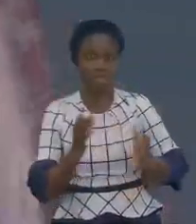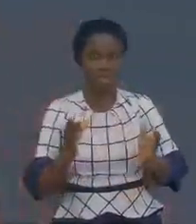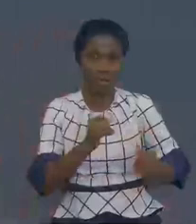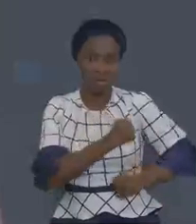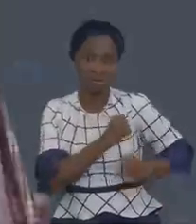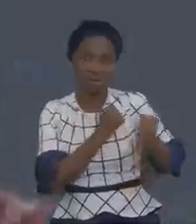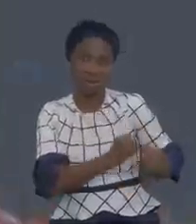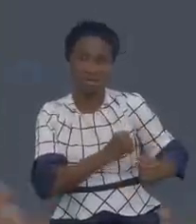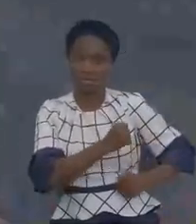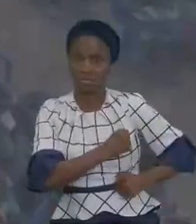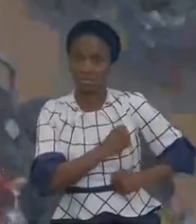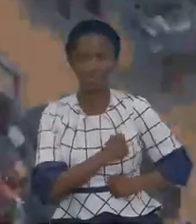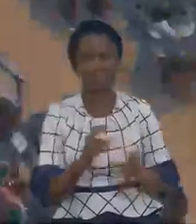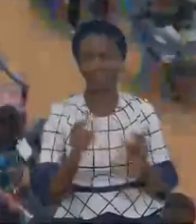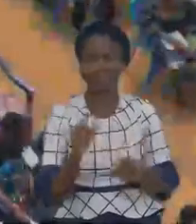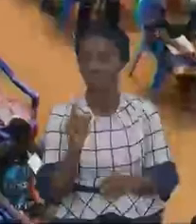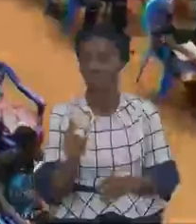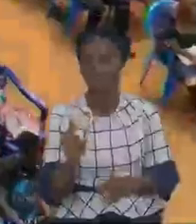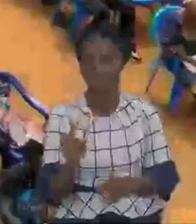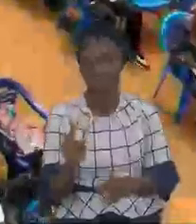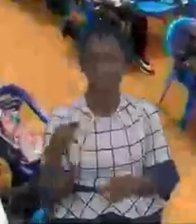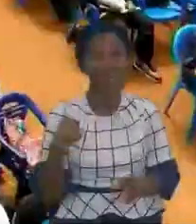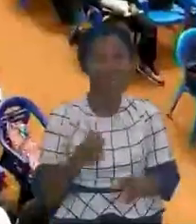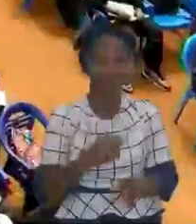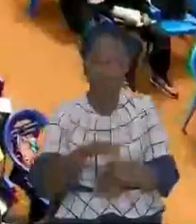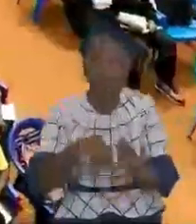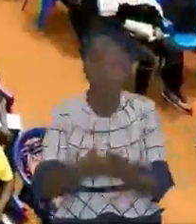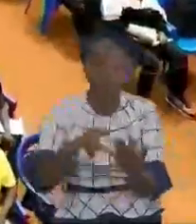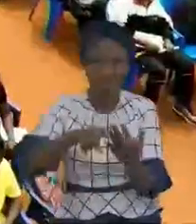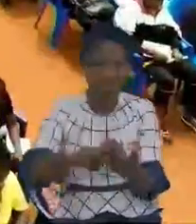Nous commençons toujours au niveau du rez-de-chaussée.